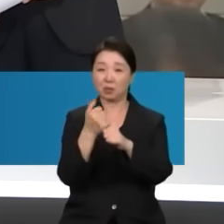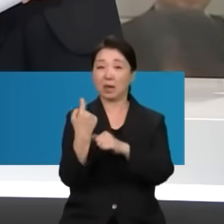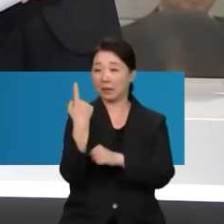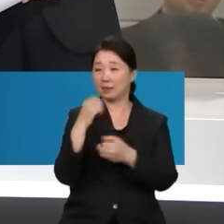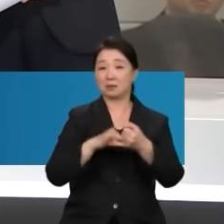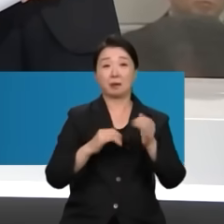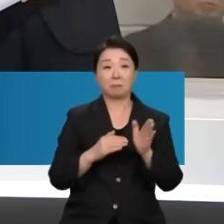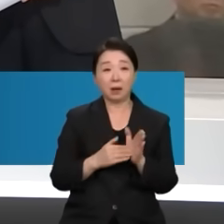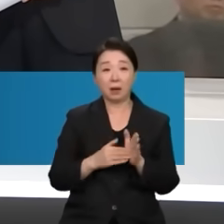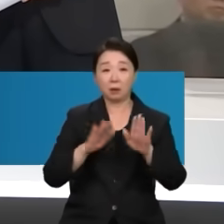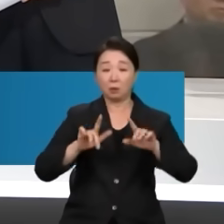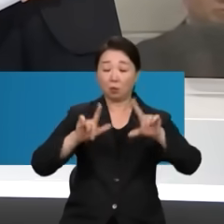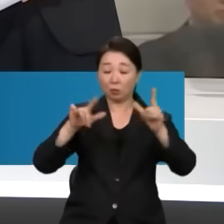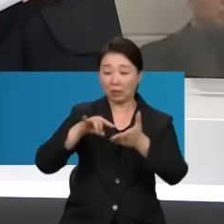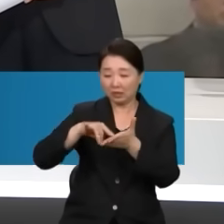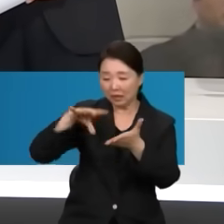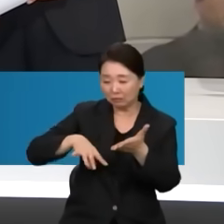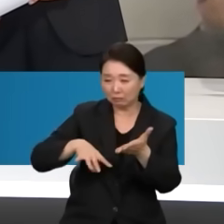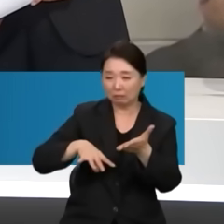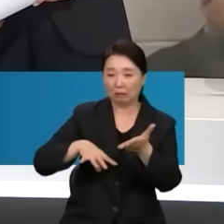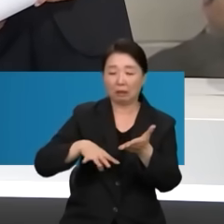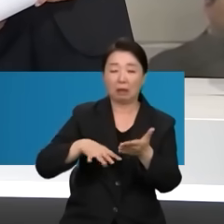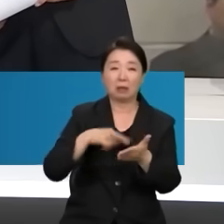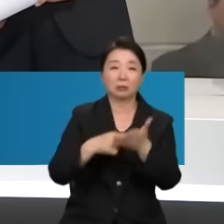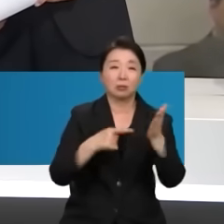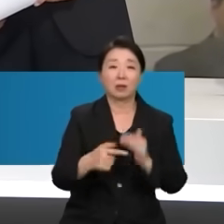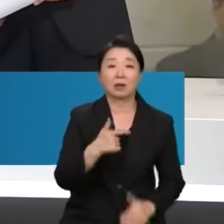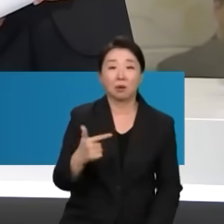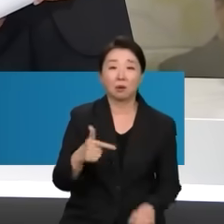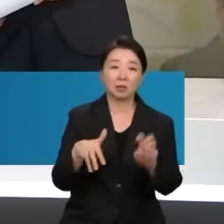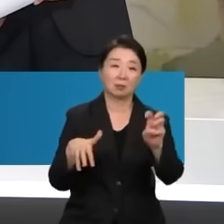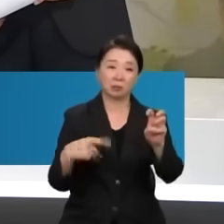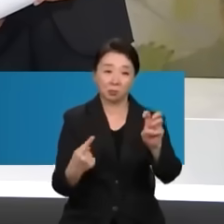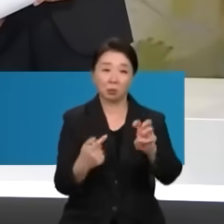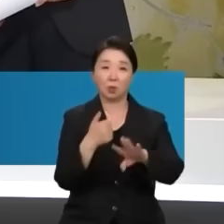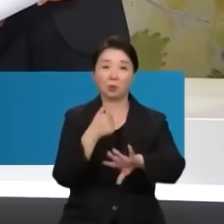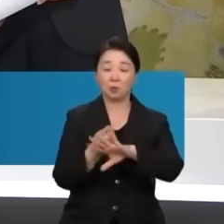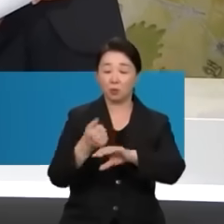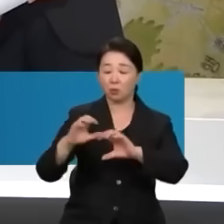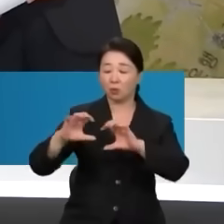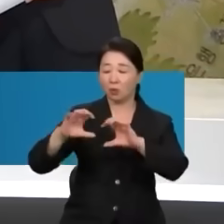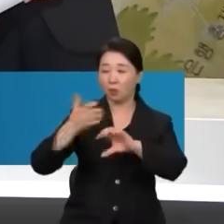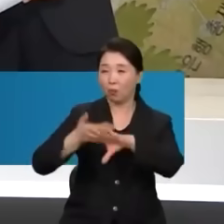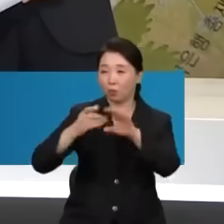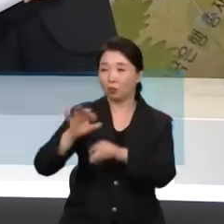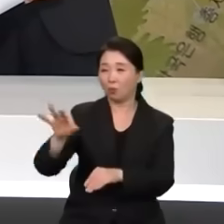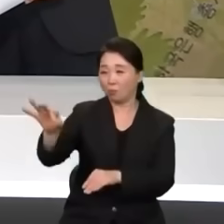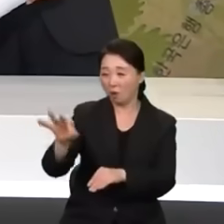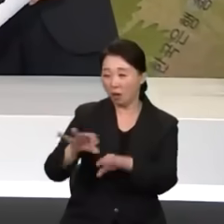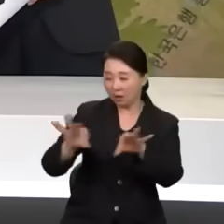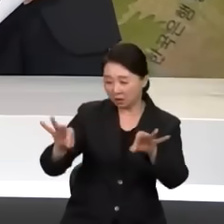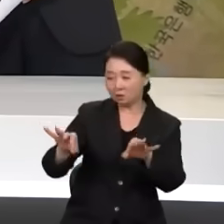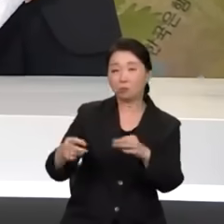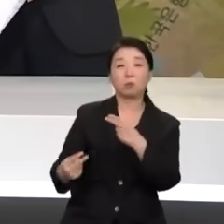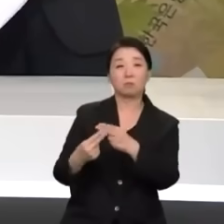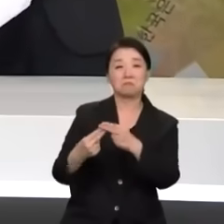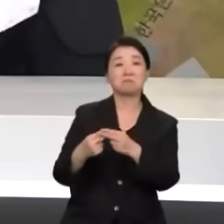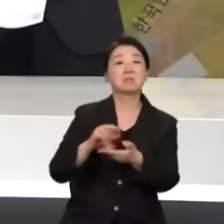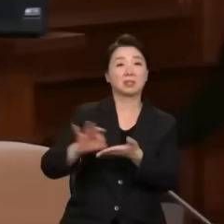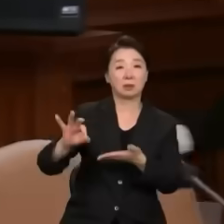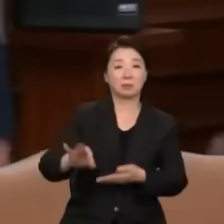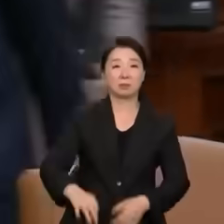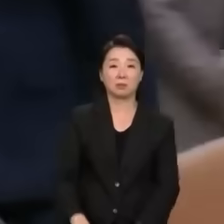약속했는데 올해도 세수 펑크가 30조 원에 달하자 이 외평기금을 또 끌어다 쓰기로 했습니다. 이상화 기자입니다.